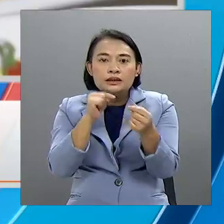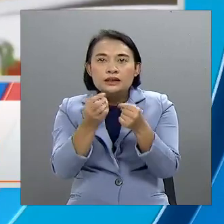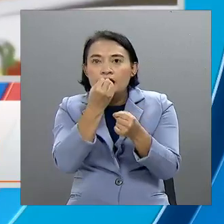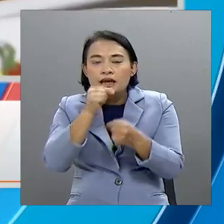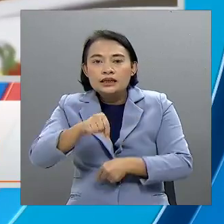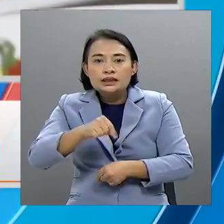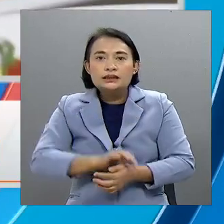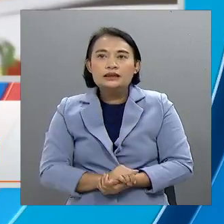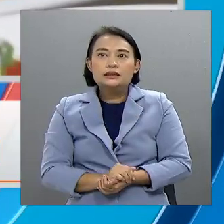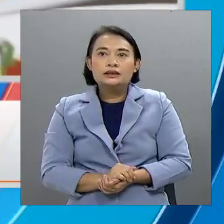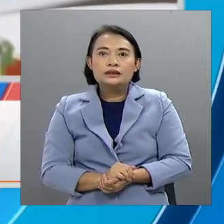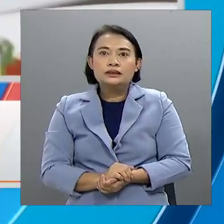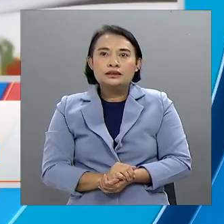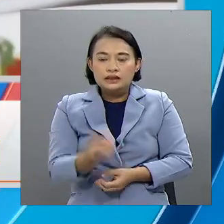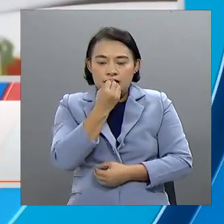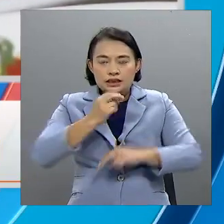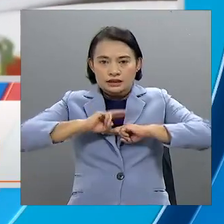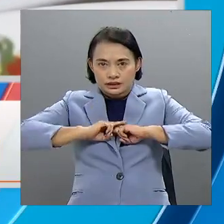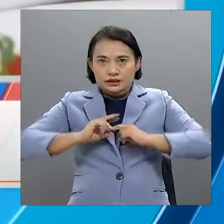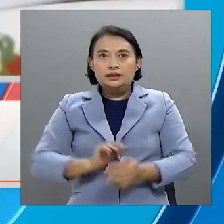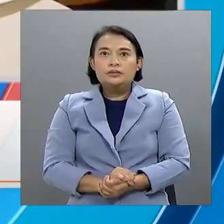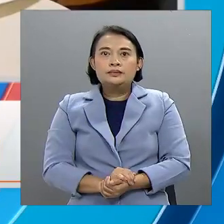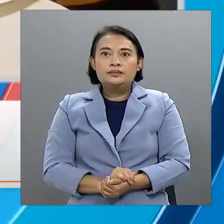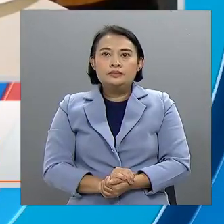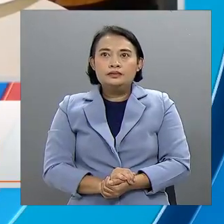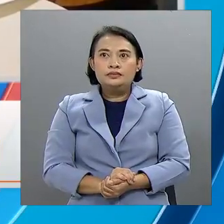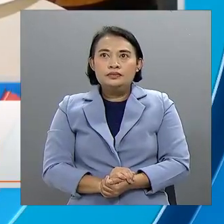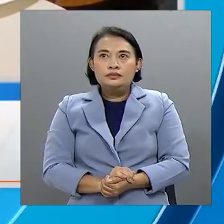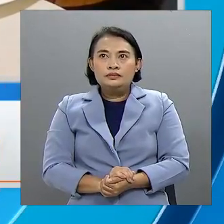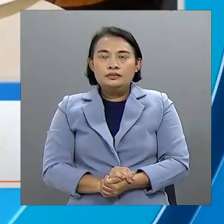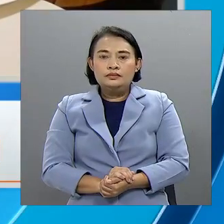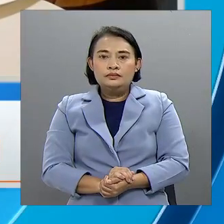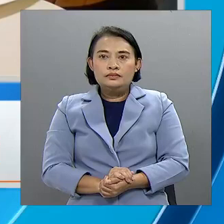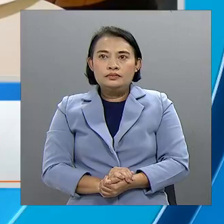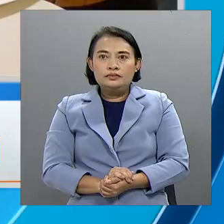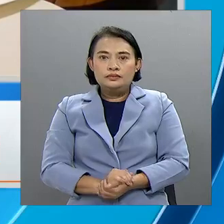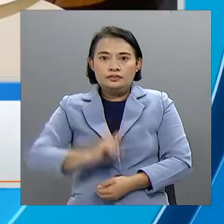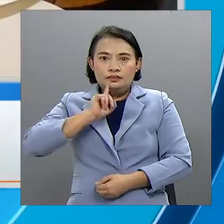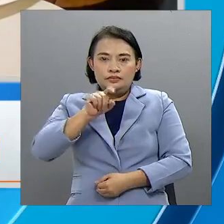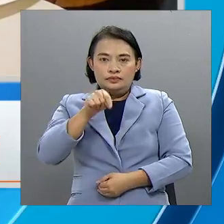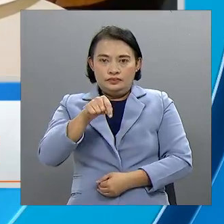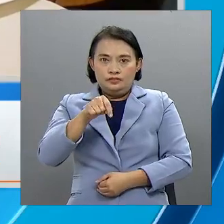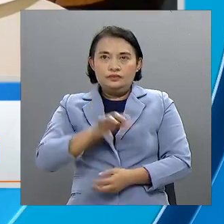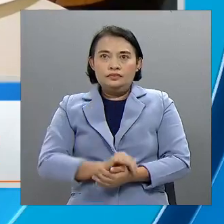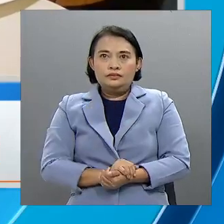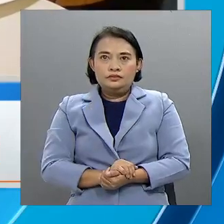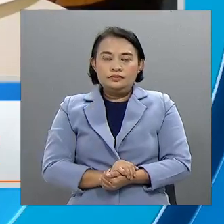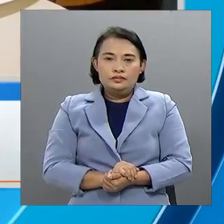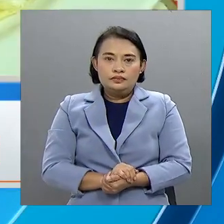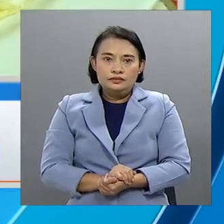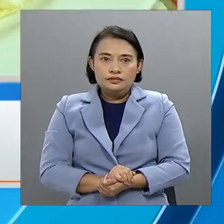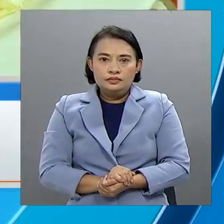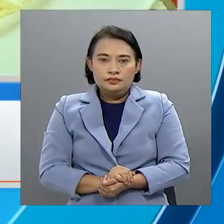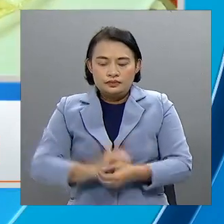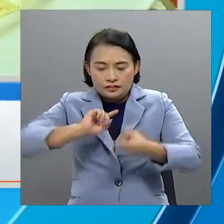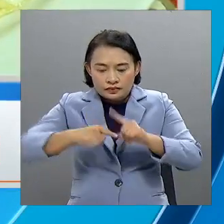พี่ต๊อบส่วนตัวจริง ๆแต่อันนี้ก็เป็นคำถามที่ผมก็ไม่รู้จะตอบชาวต่างชาติเหมือนกัน ว่าย ังไงนะเพราะว่ามีเพื่อนชาวต่างชาติม